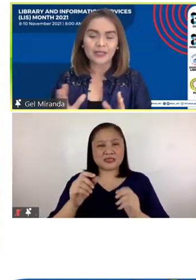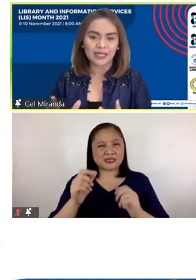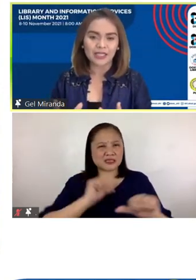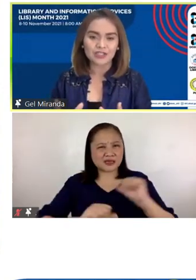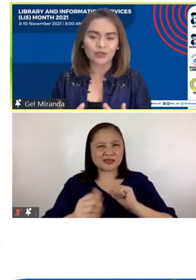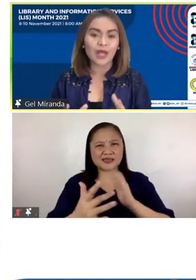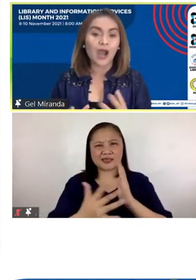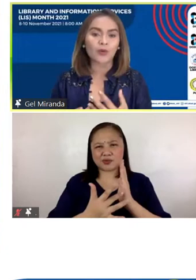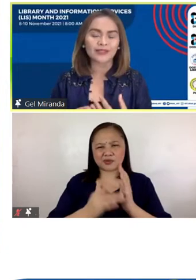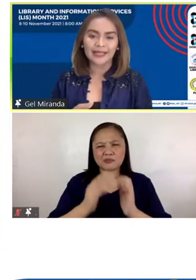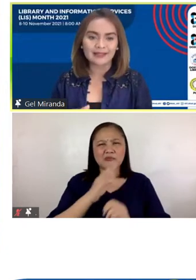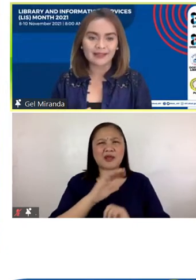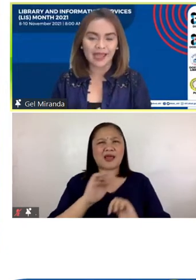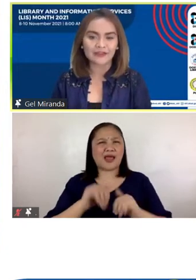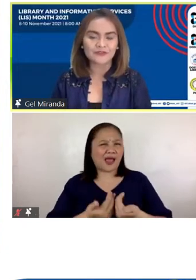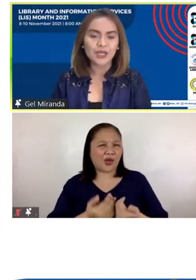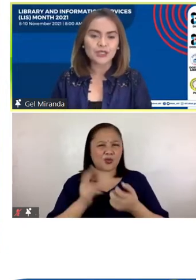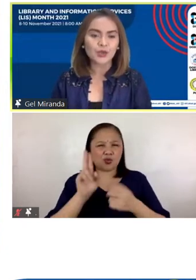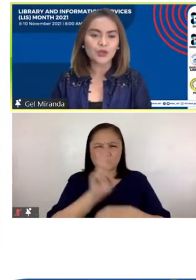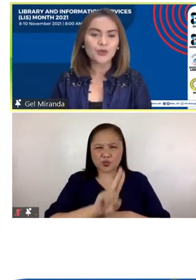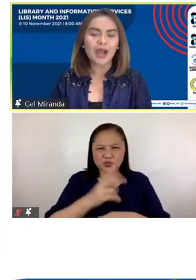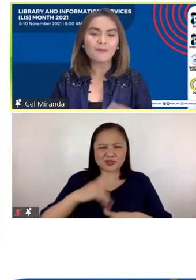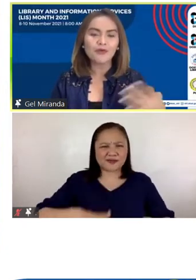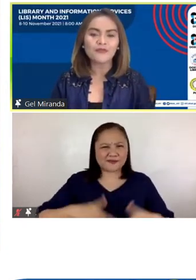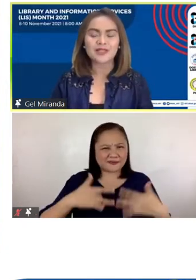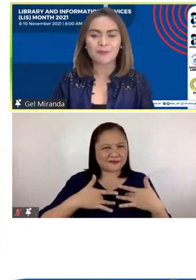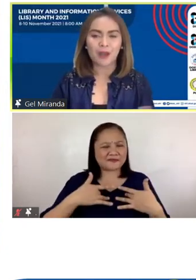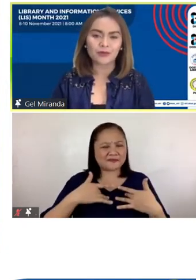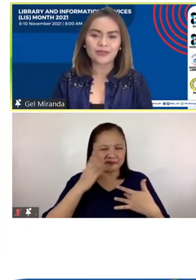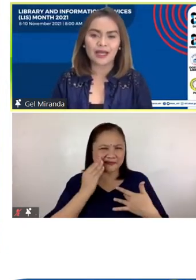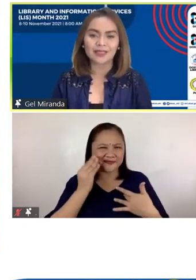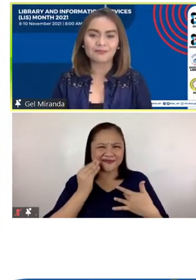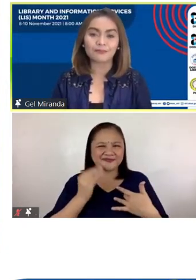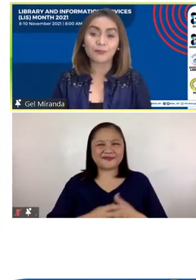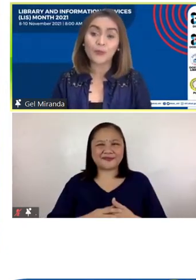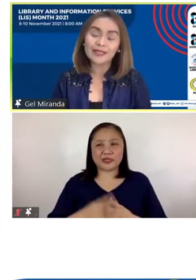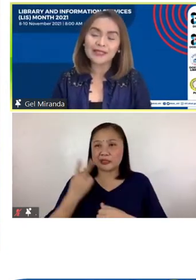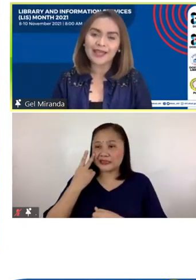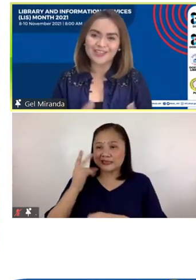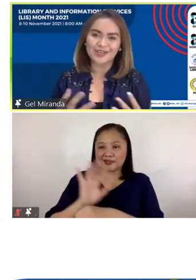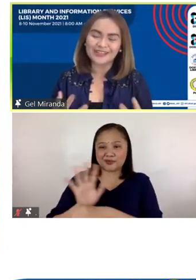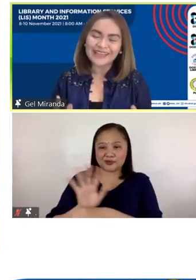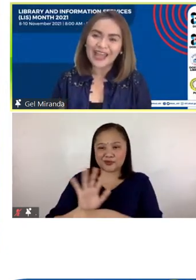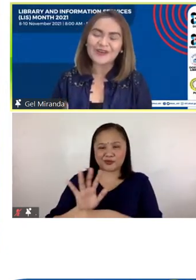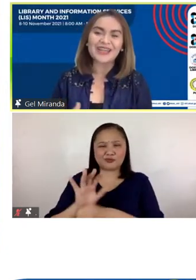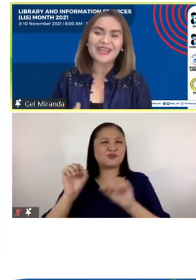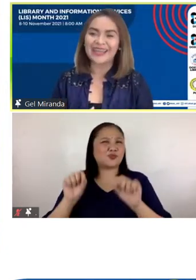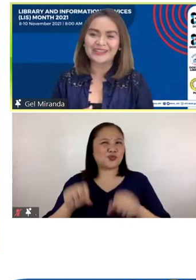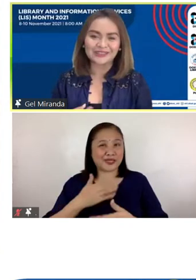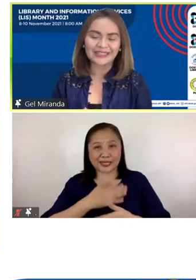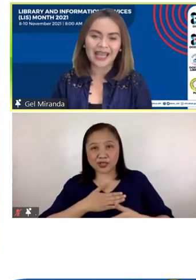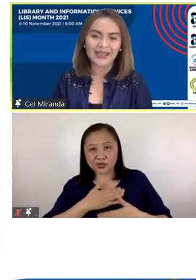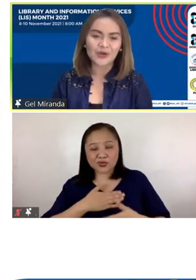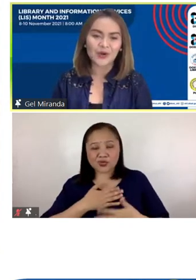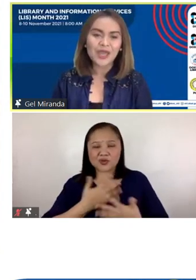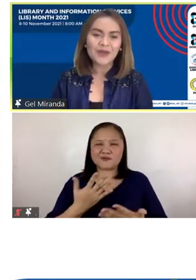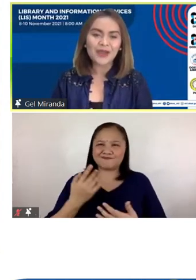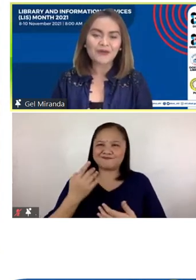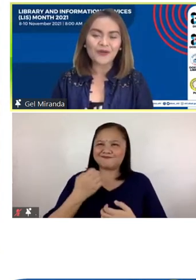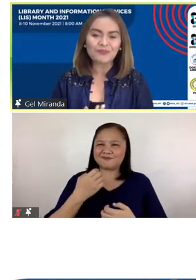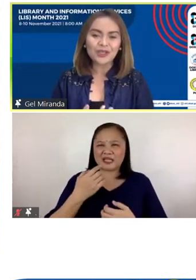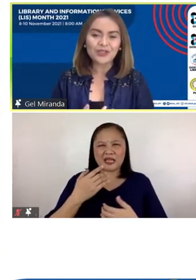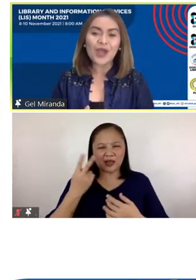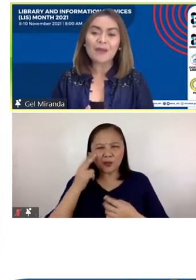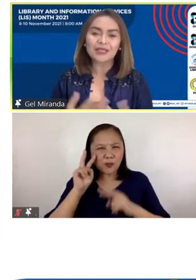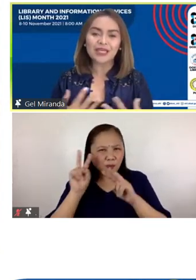its application on our daily lives. So yung mga movies na napapanood natin, pwedeng nag-e-enjoy tayo, na-entertain tayo,